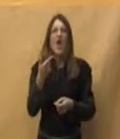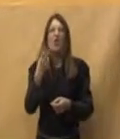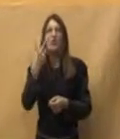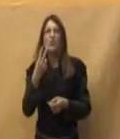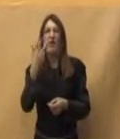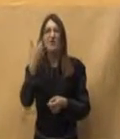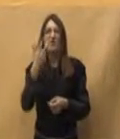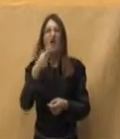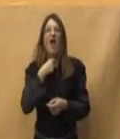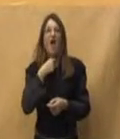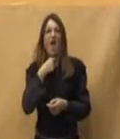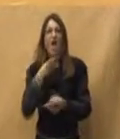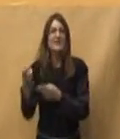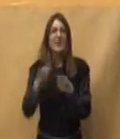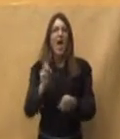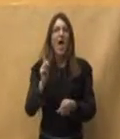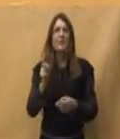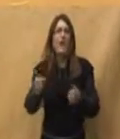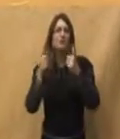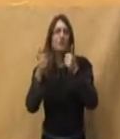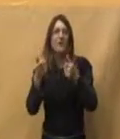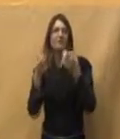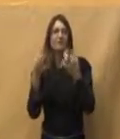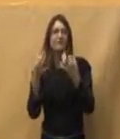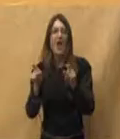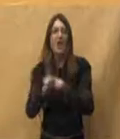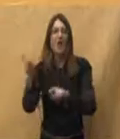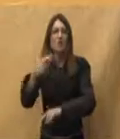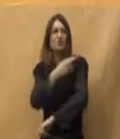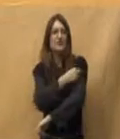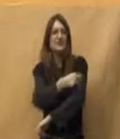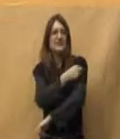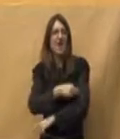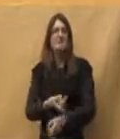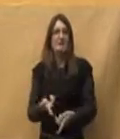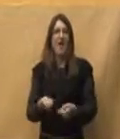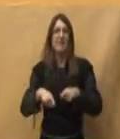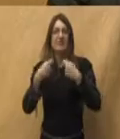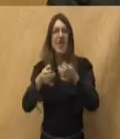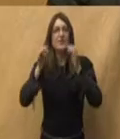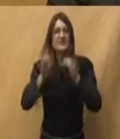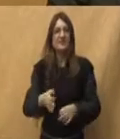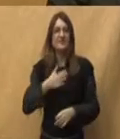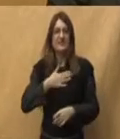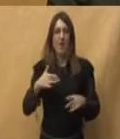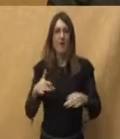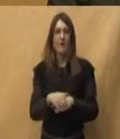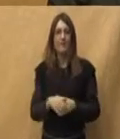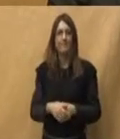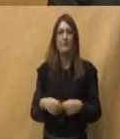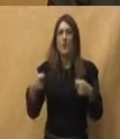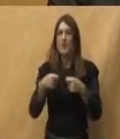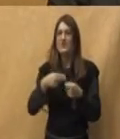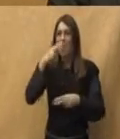treću kategoriju, da ne uvozimo onu vrhunsku kategoriju što je Švicarska zagarantirala svojim građanima. Pa gledajte ovako, što se tiče kontrole,